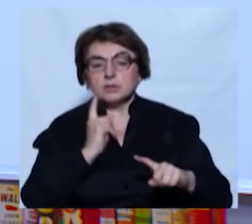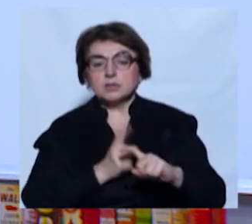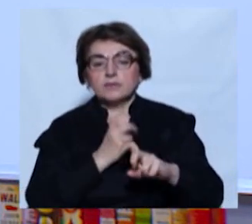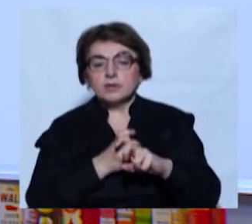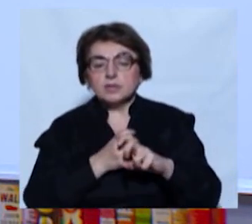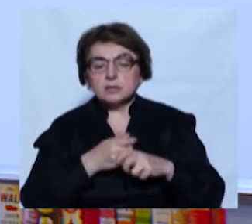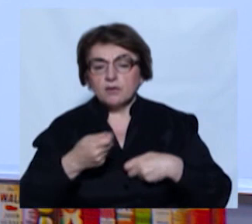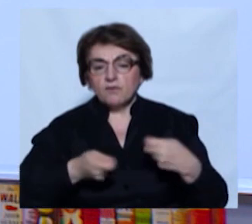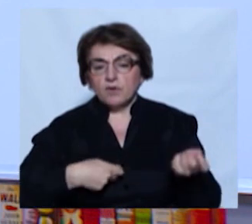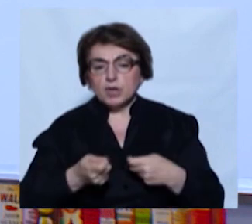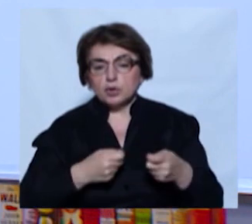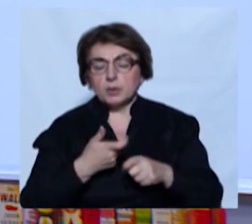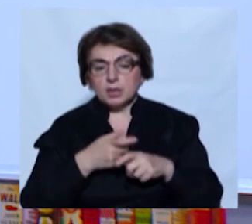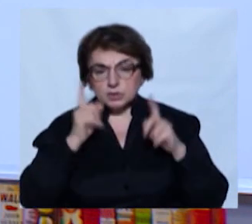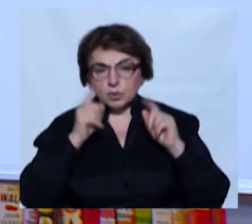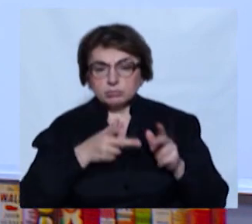სპილოს ძვლით ვაჭრობა, რაც რა თქმა უნდა